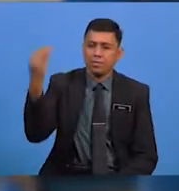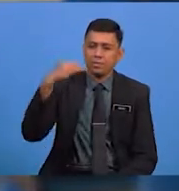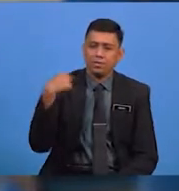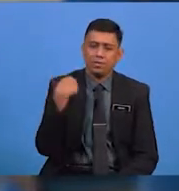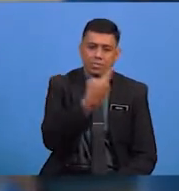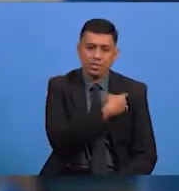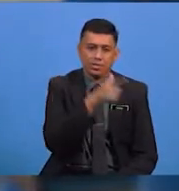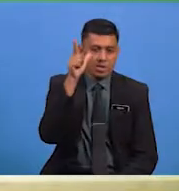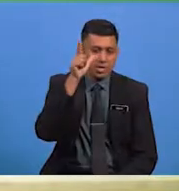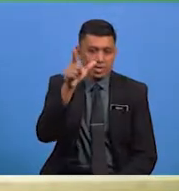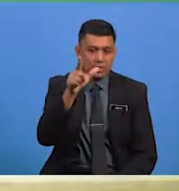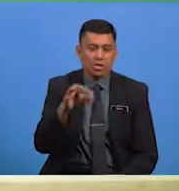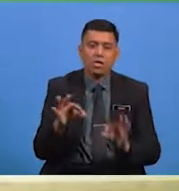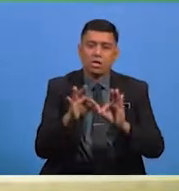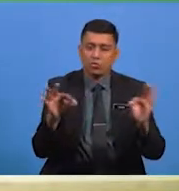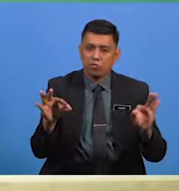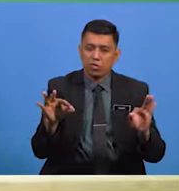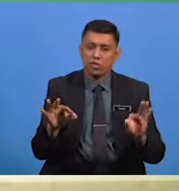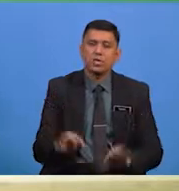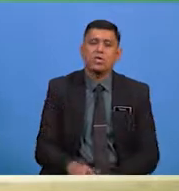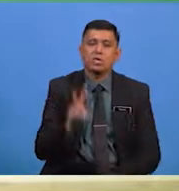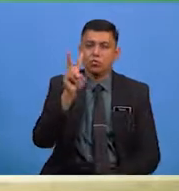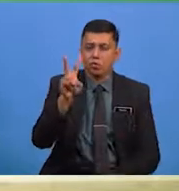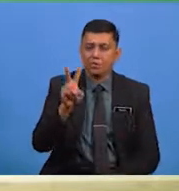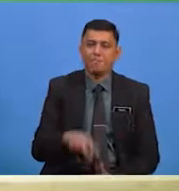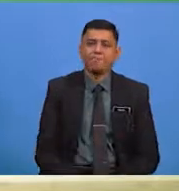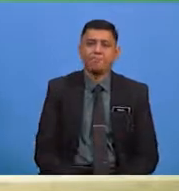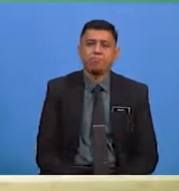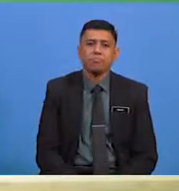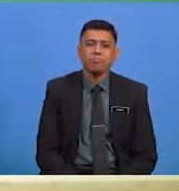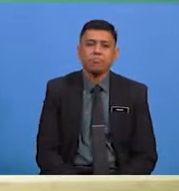Mari kita lihat ayat yang kedua pula.